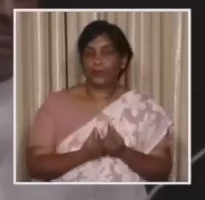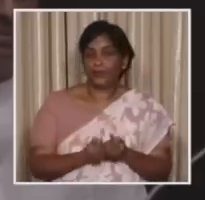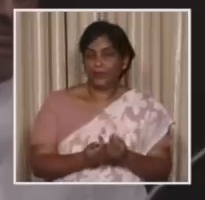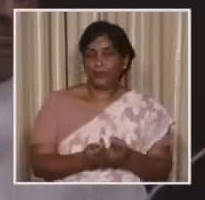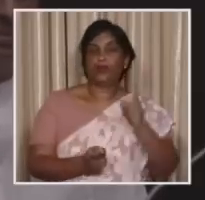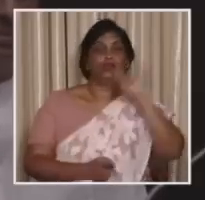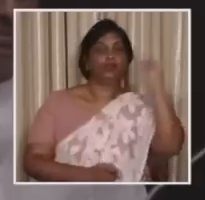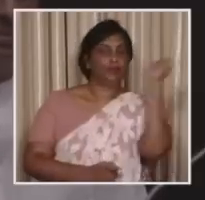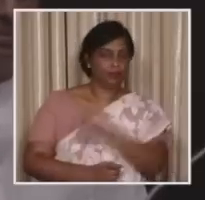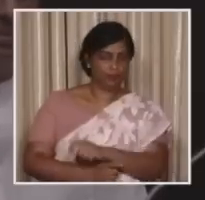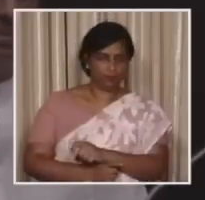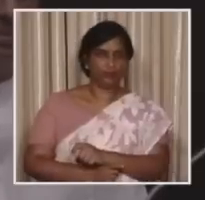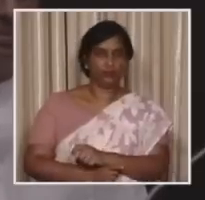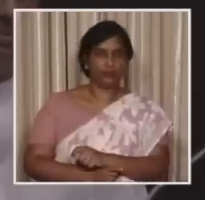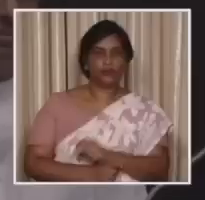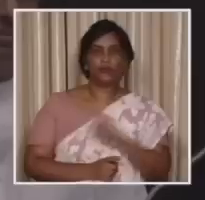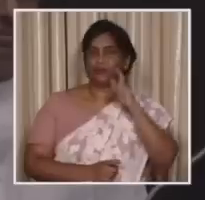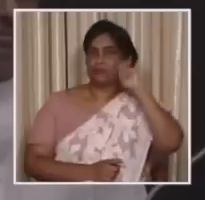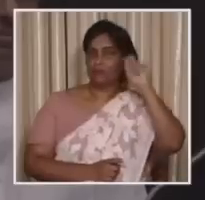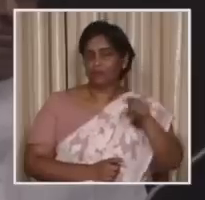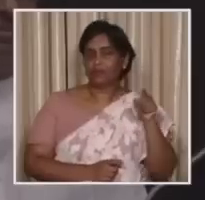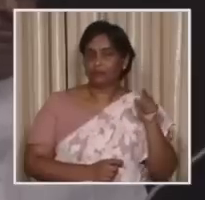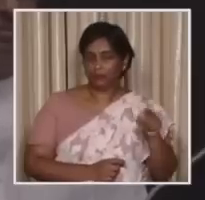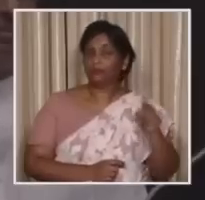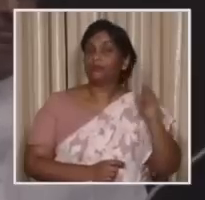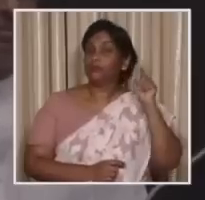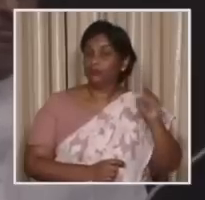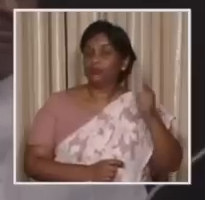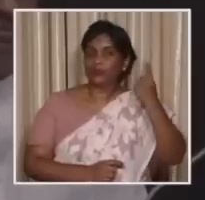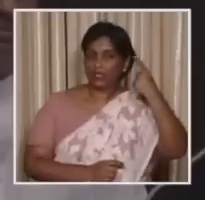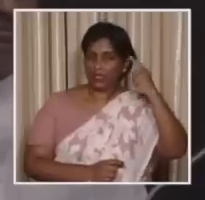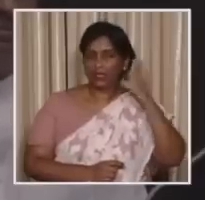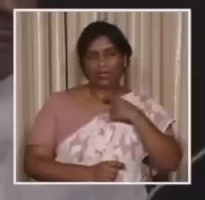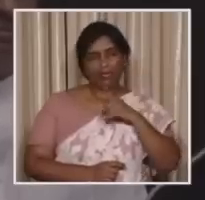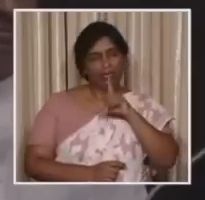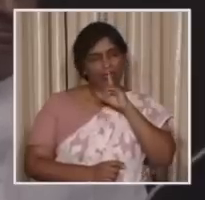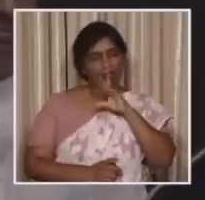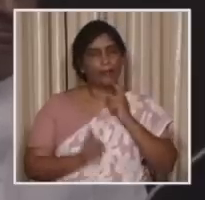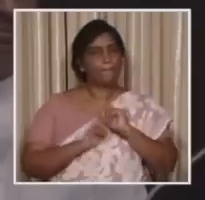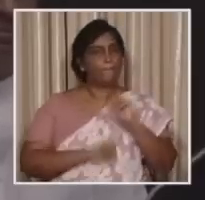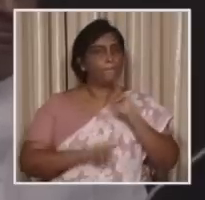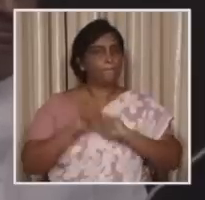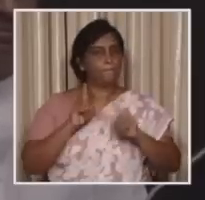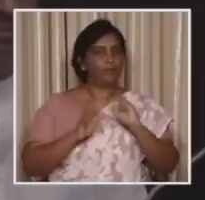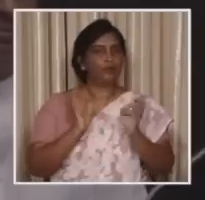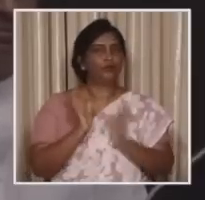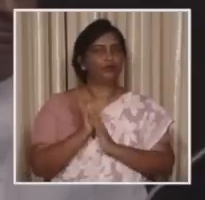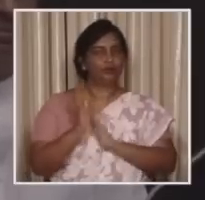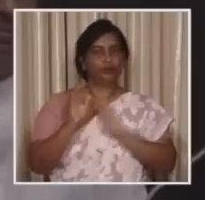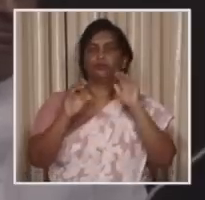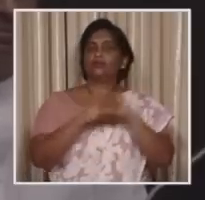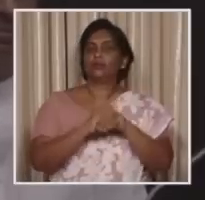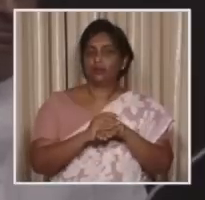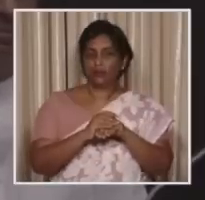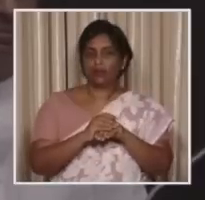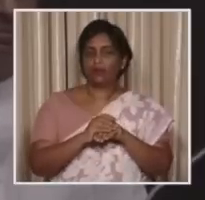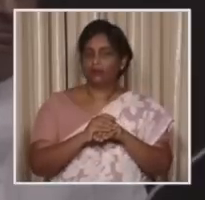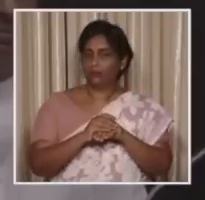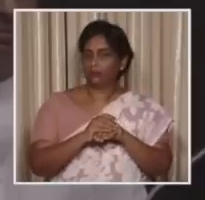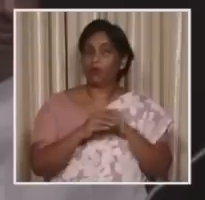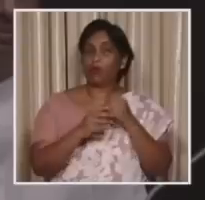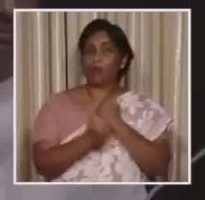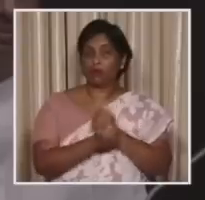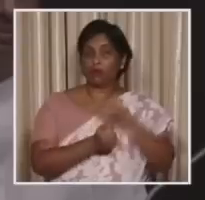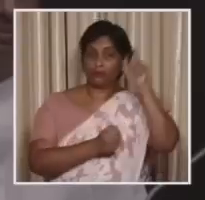kiyala kiyuwe kiyala me abuhin kiyana pudgalaya එතකොට ඊයේ අපිට ලැජ්ජයි මේ පාර්ලිමේන්තුවේ කාරක සභාවකට ආපු